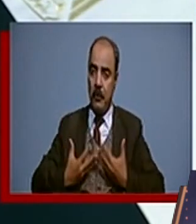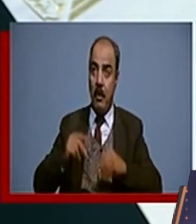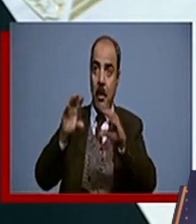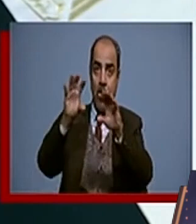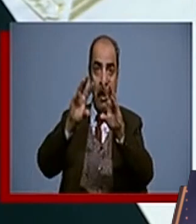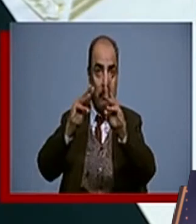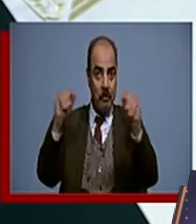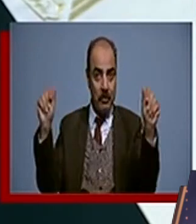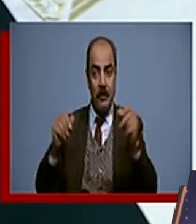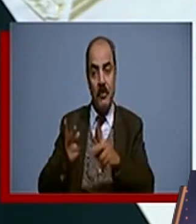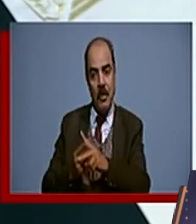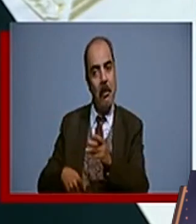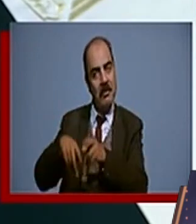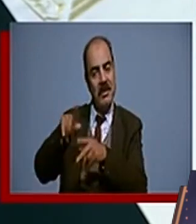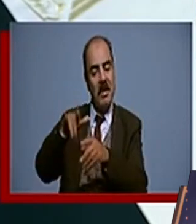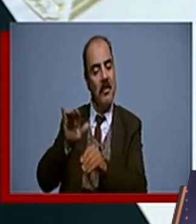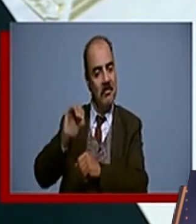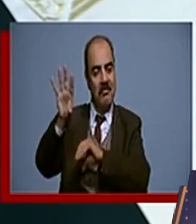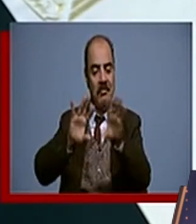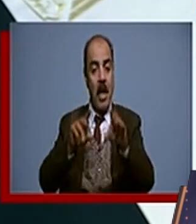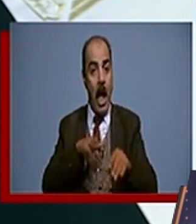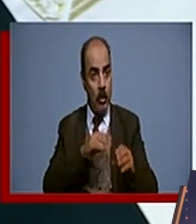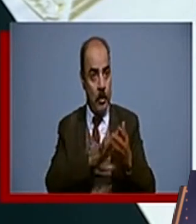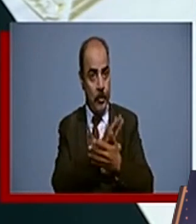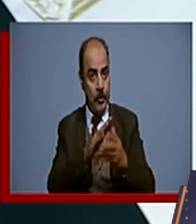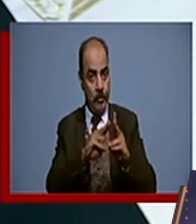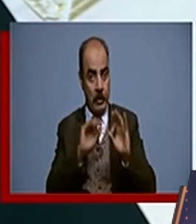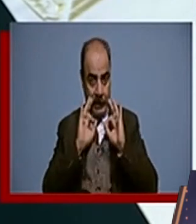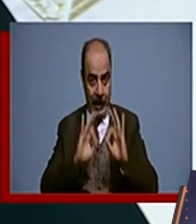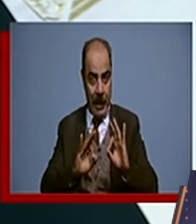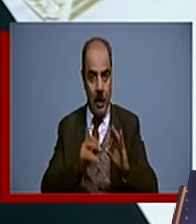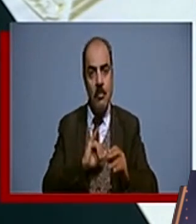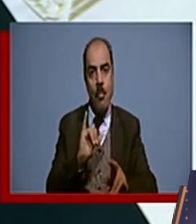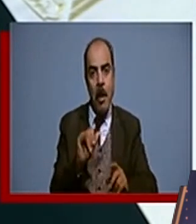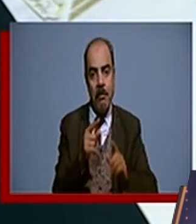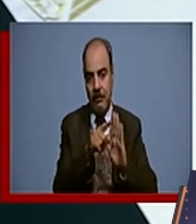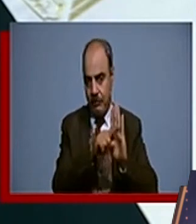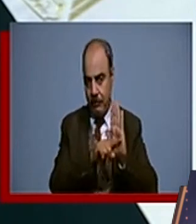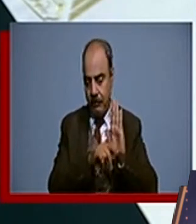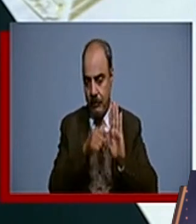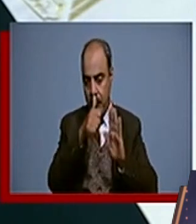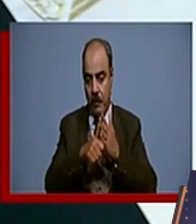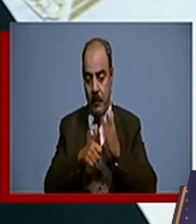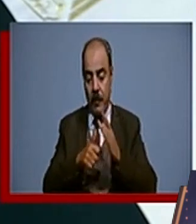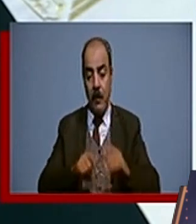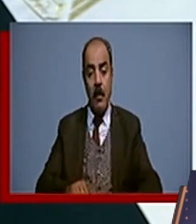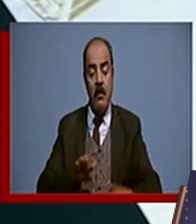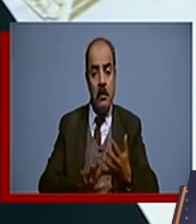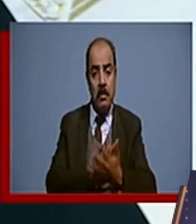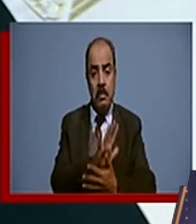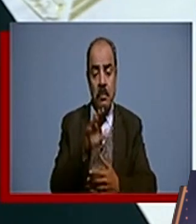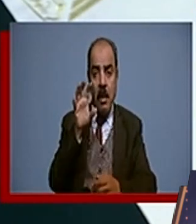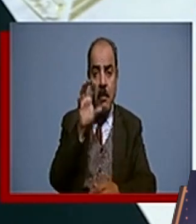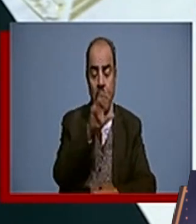المسألة بشكل يعني متعمق قوي، مهم قوي إن إحنا أولا القضايا والأزمات اللي موجودة في